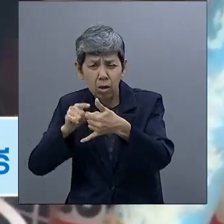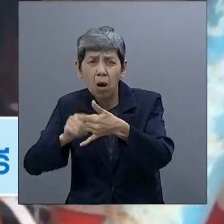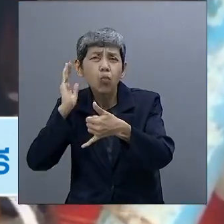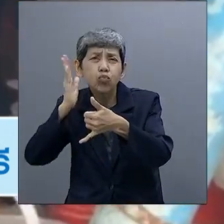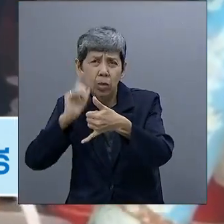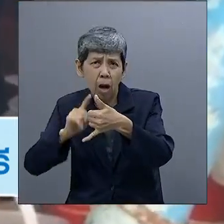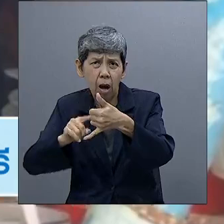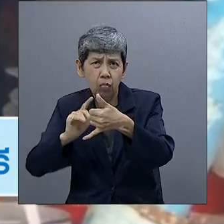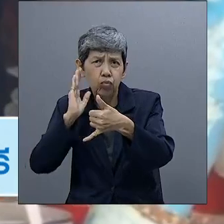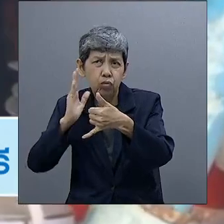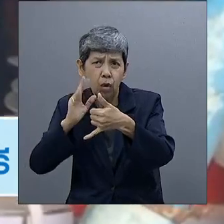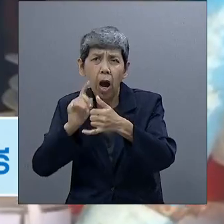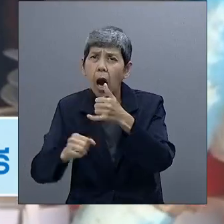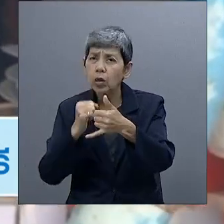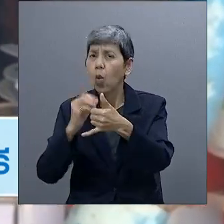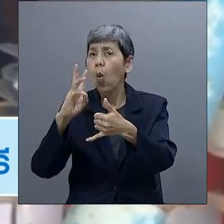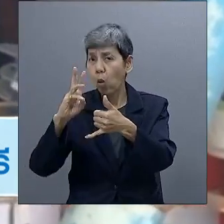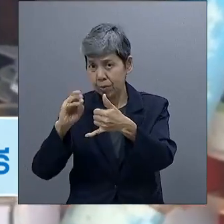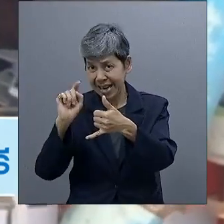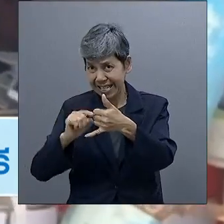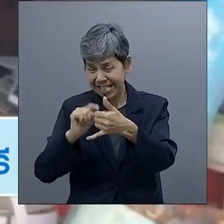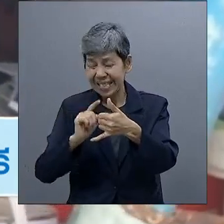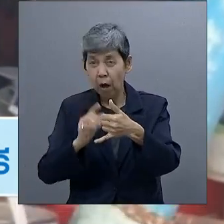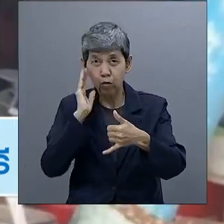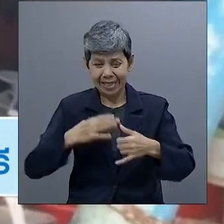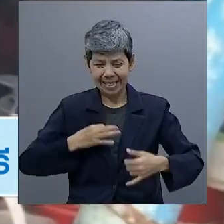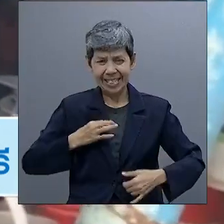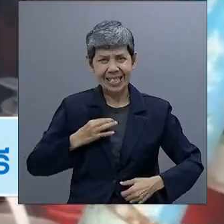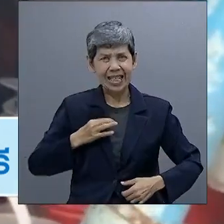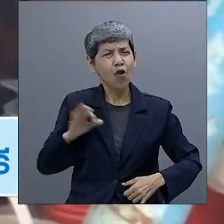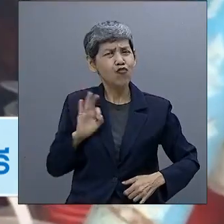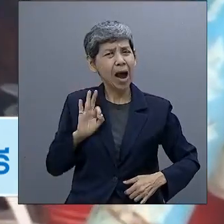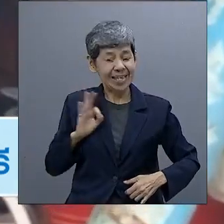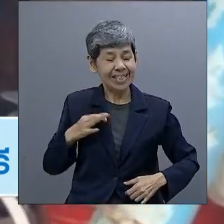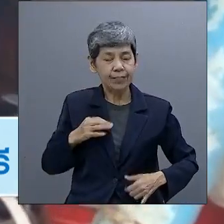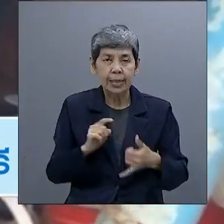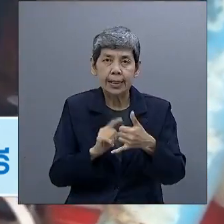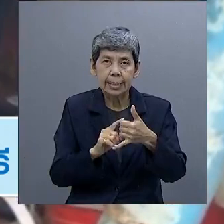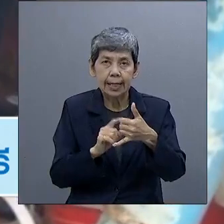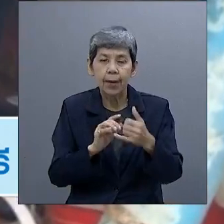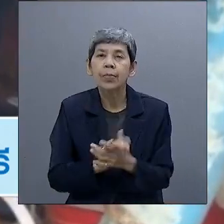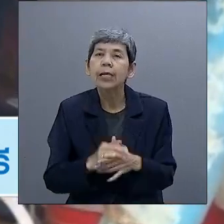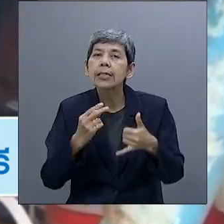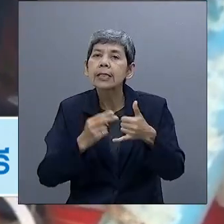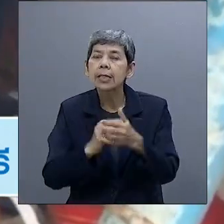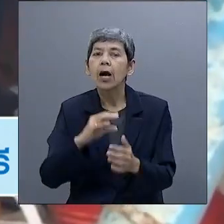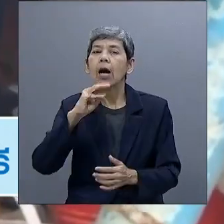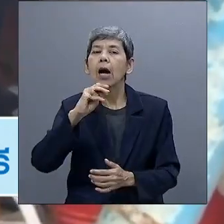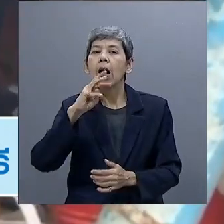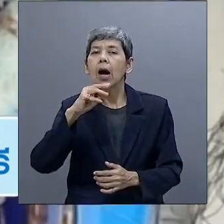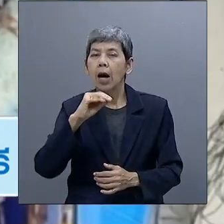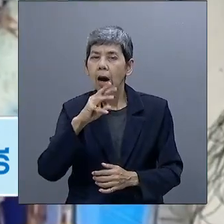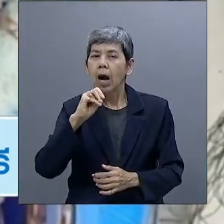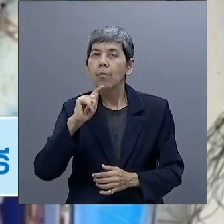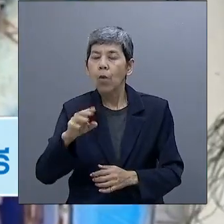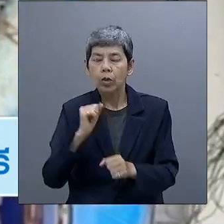ราโมทลีลาวดีเลิศอายุ69ปีท่านนี้เลยที่สวมเสื้อสีฟ้านะคะหรือว่าที่เรียกกันว่าลุงโมดเป็นชาวต